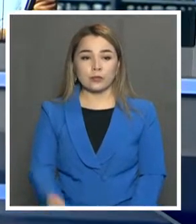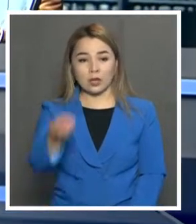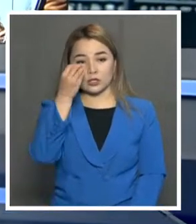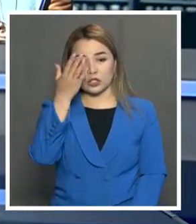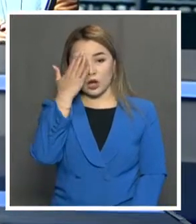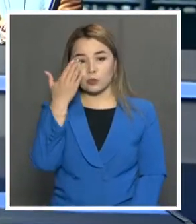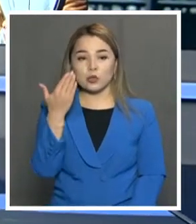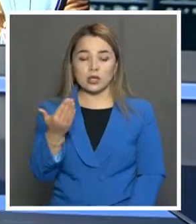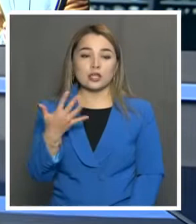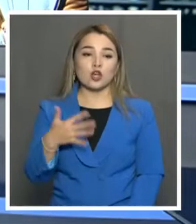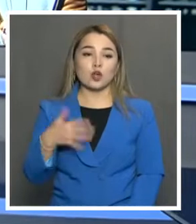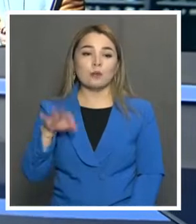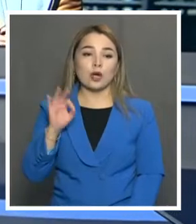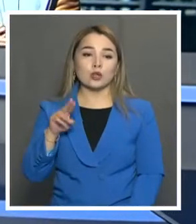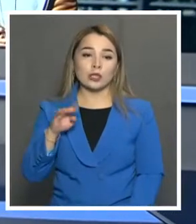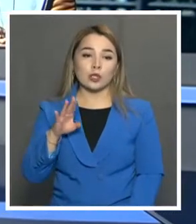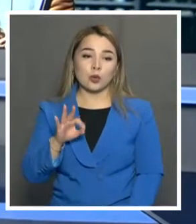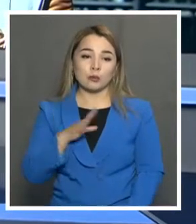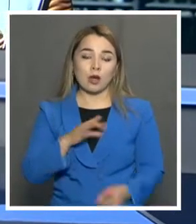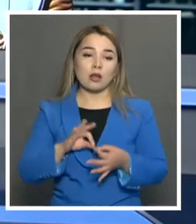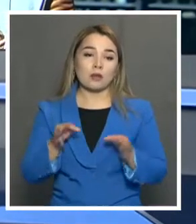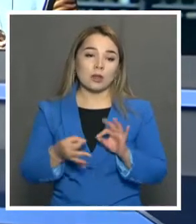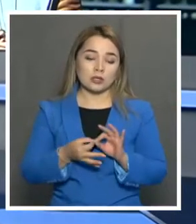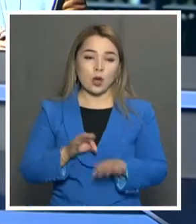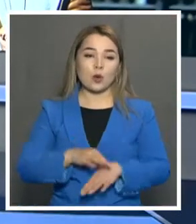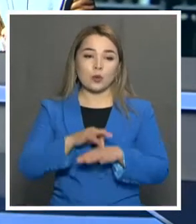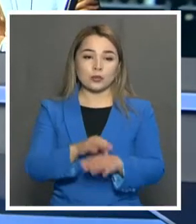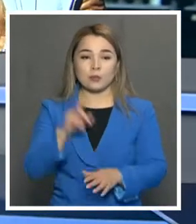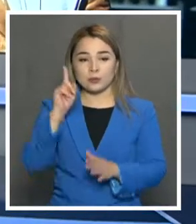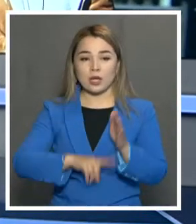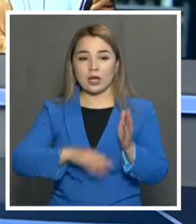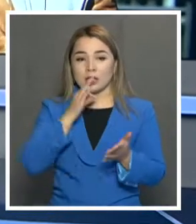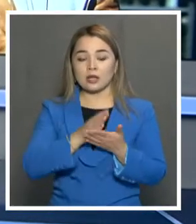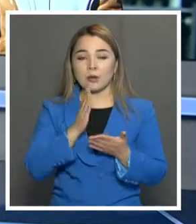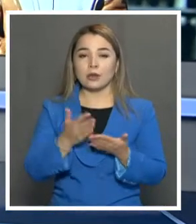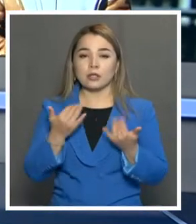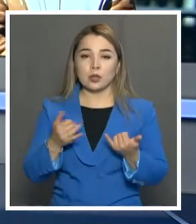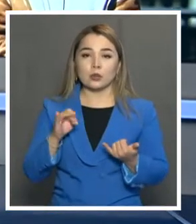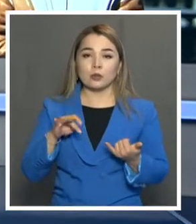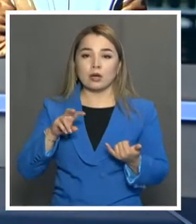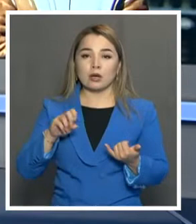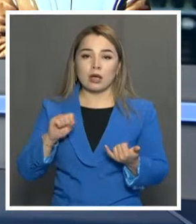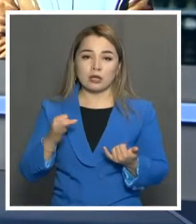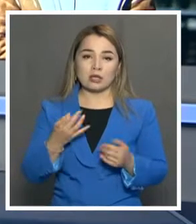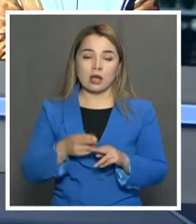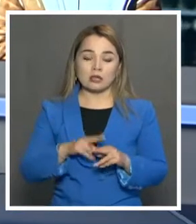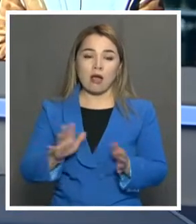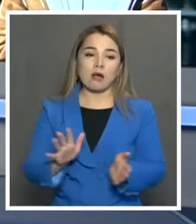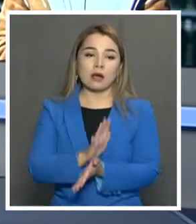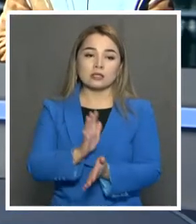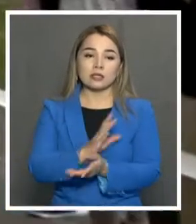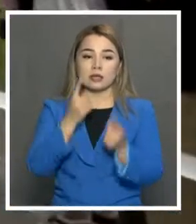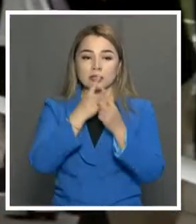Жапонияда халықтың 50% Токио Олимпиадасының биыл өтетініне сенеп, елде Йомирай газеті жүргізген әлеуметтік сауалнаманың